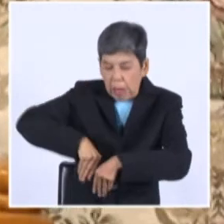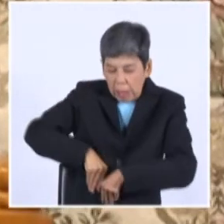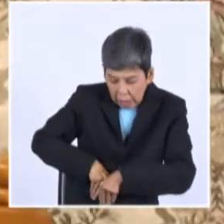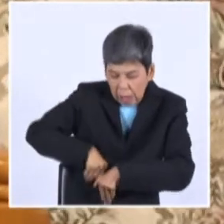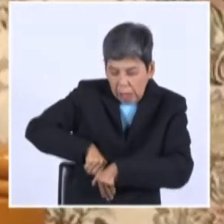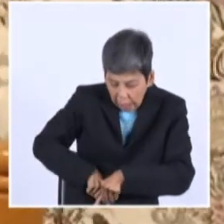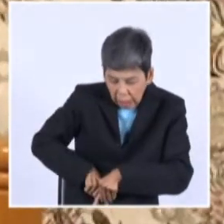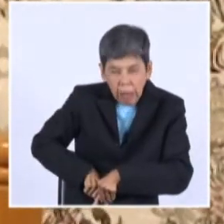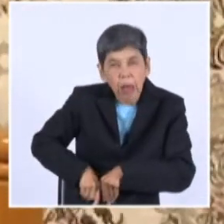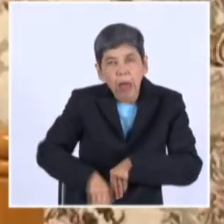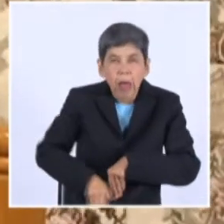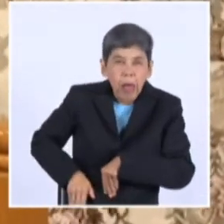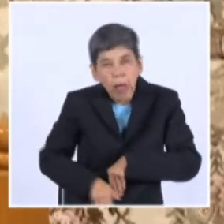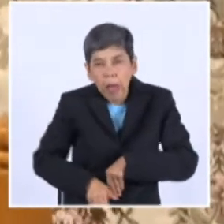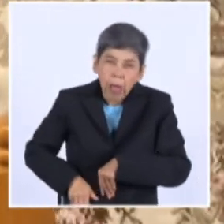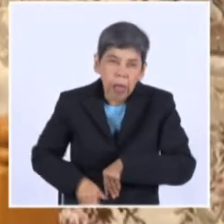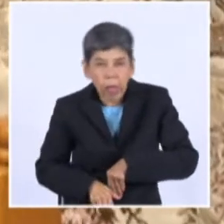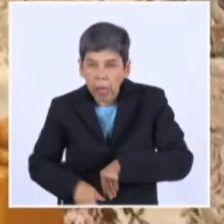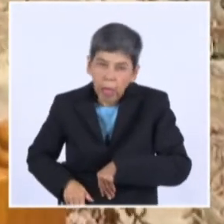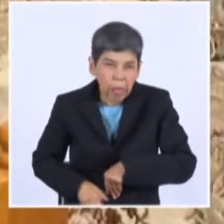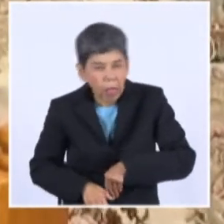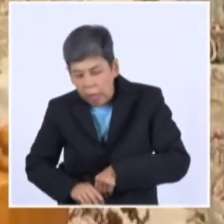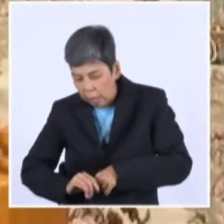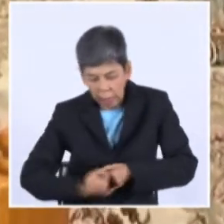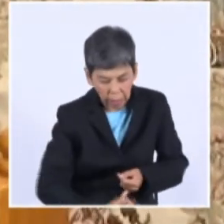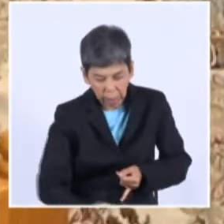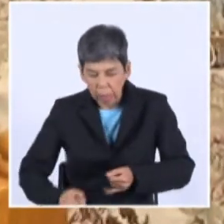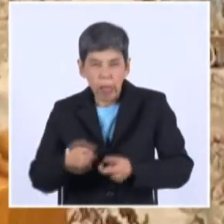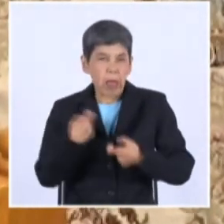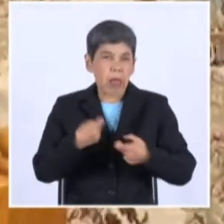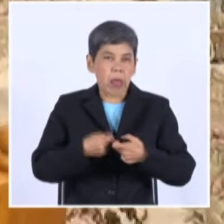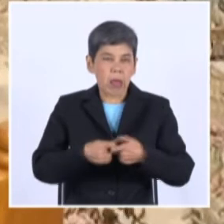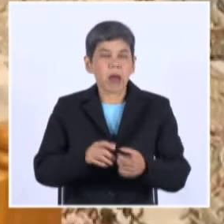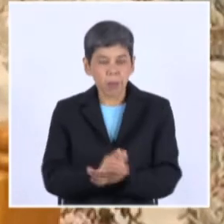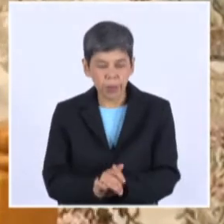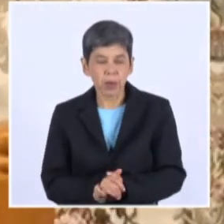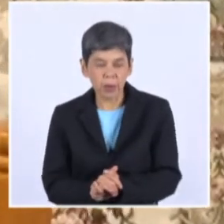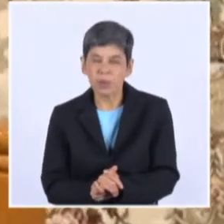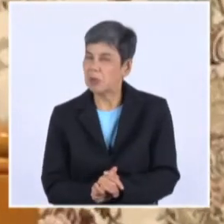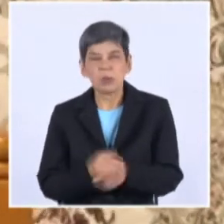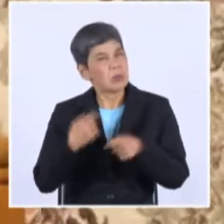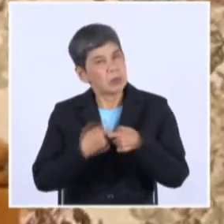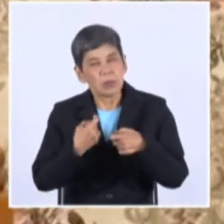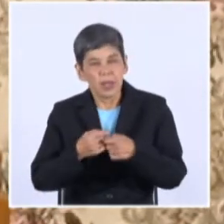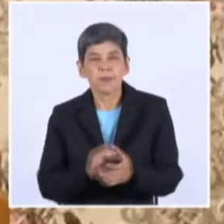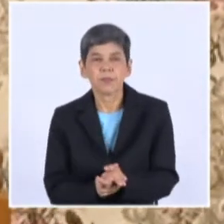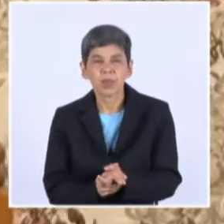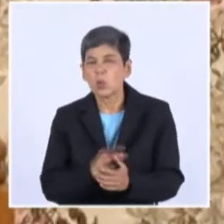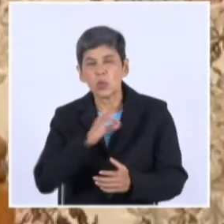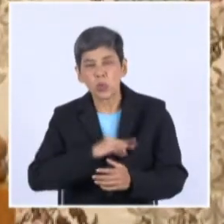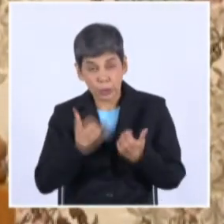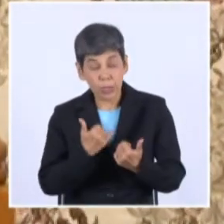อจับสายยางสายกว่าจะออกมาได้โอ้ยมันลำบากจ้ะมันผิดกันเล